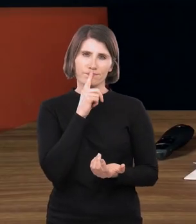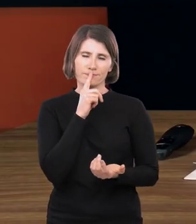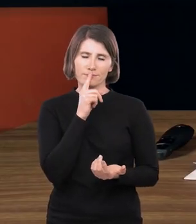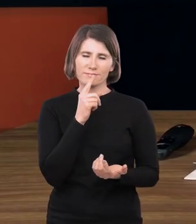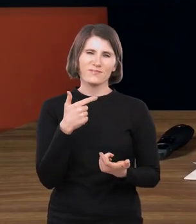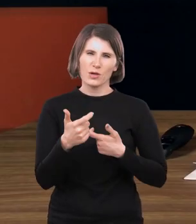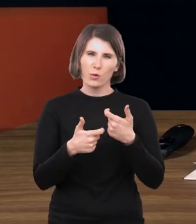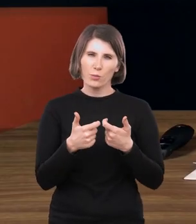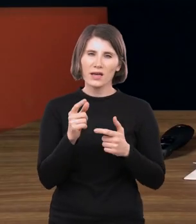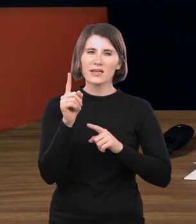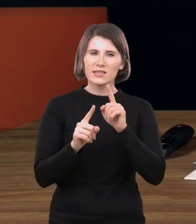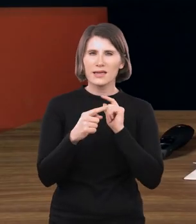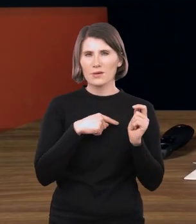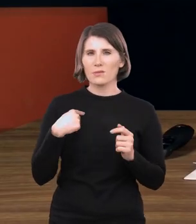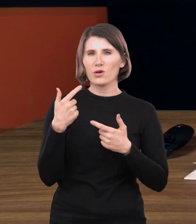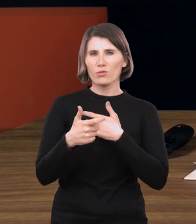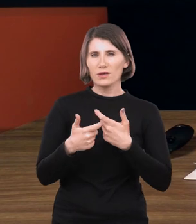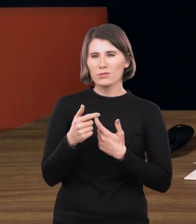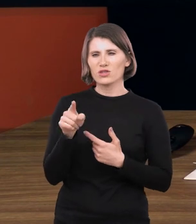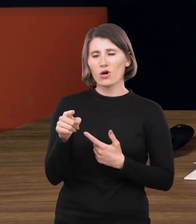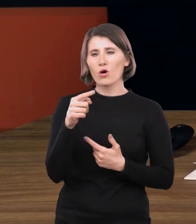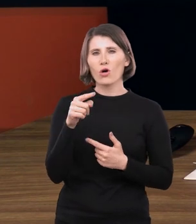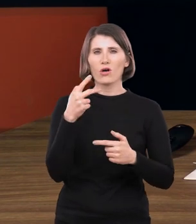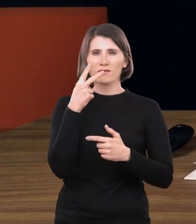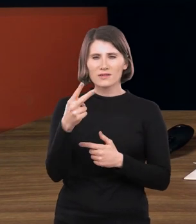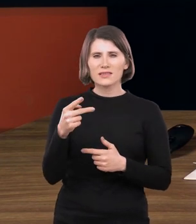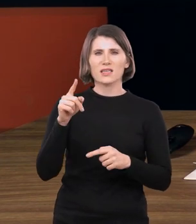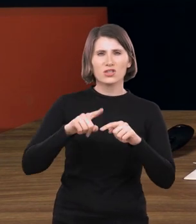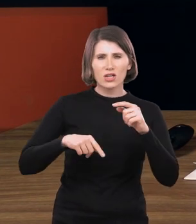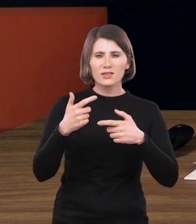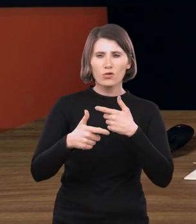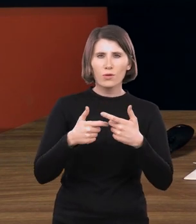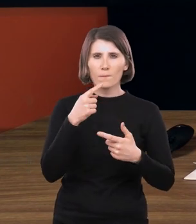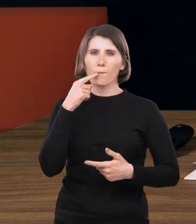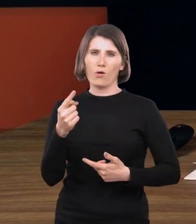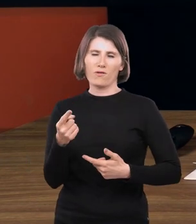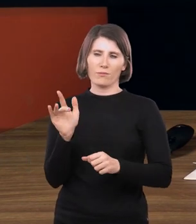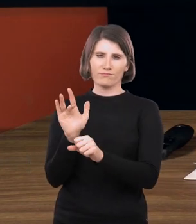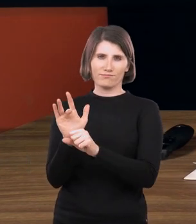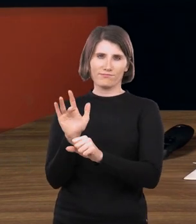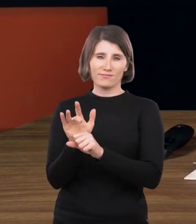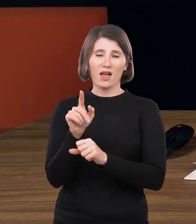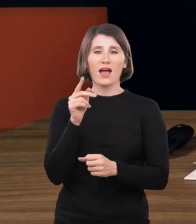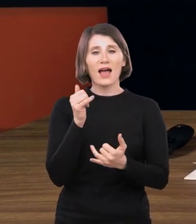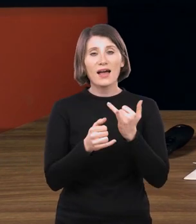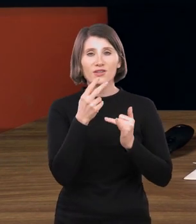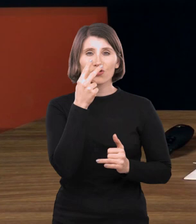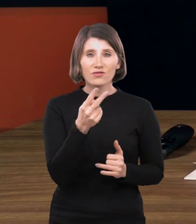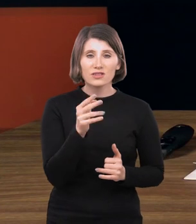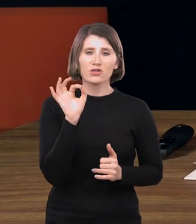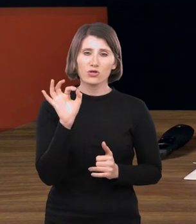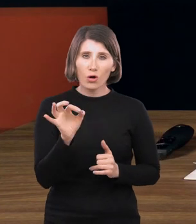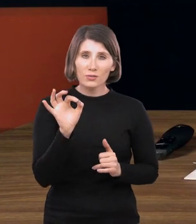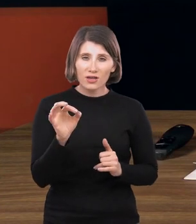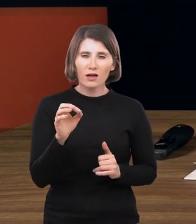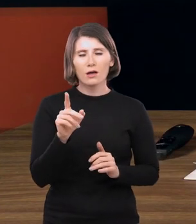żeby dostrzegać to, co jest negatywne, to, co zostało źle zrobione, ale jak widzimy, że coś zostało zrobione dobrze, to po